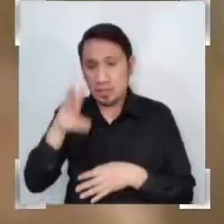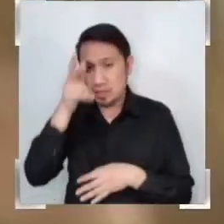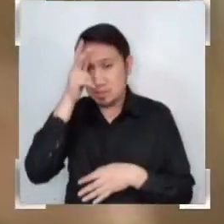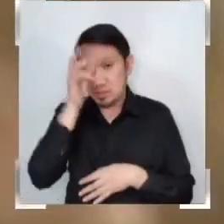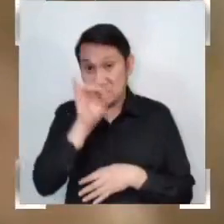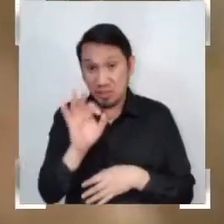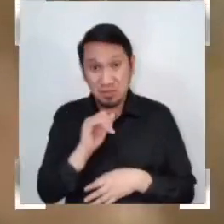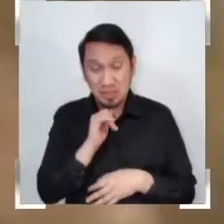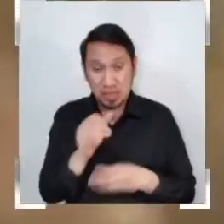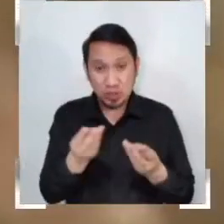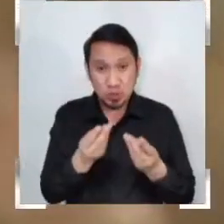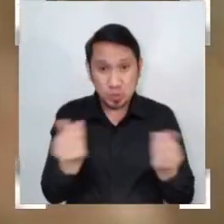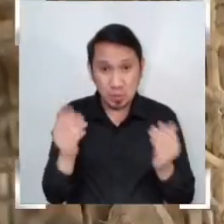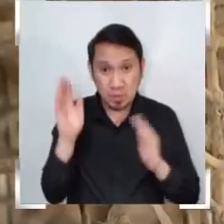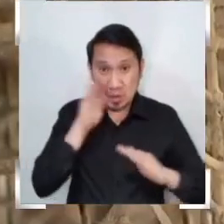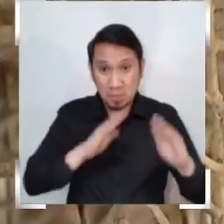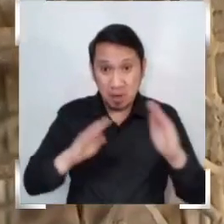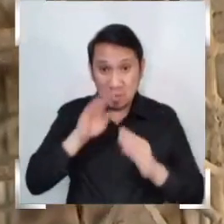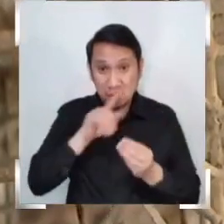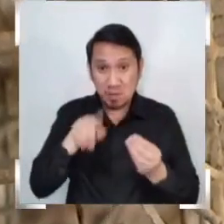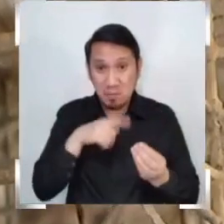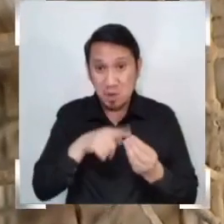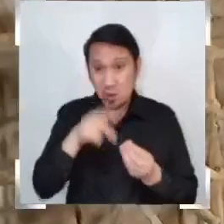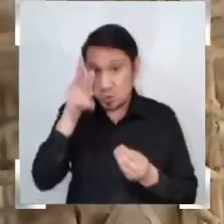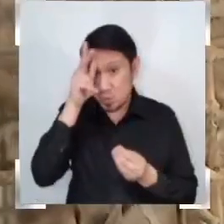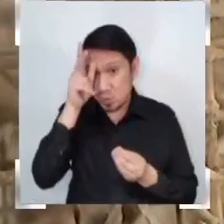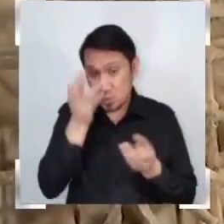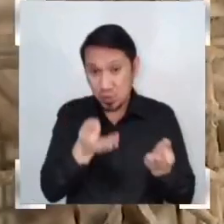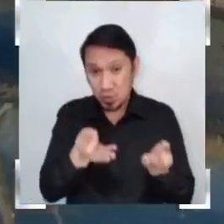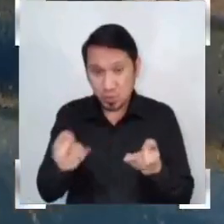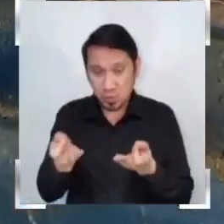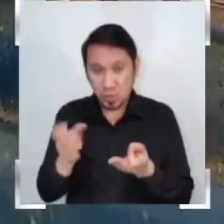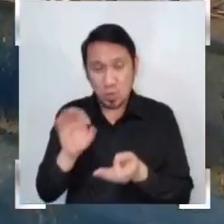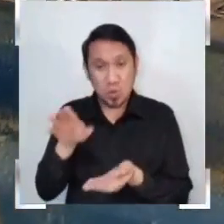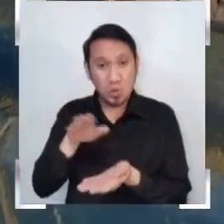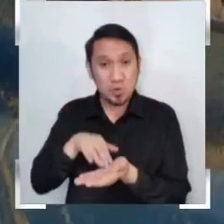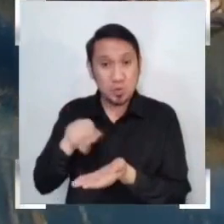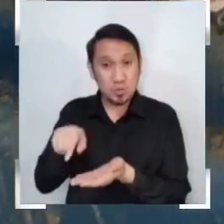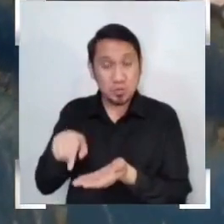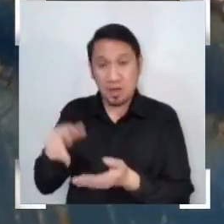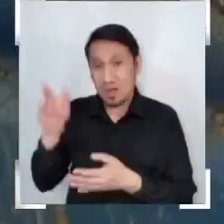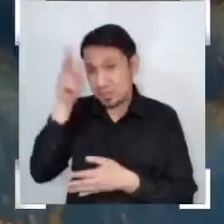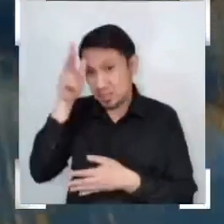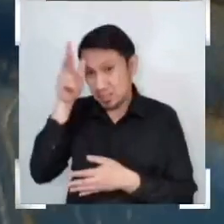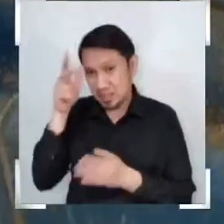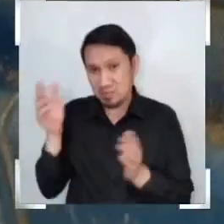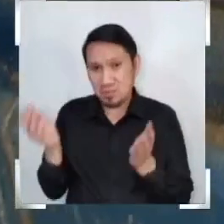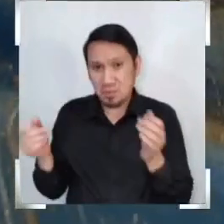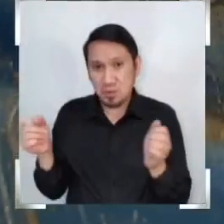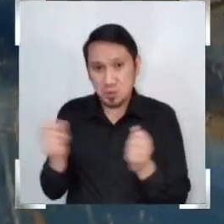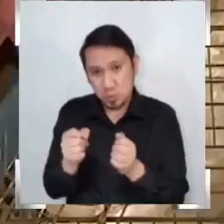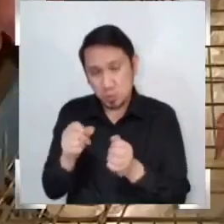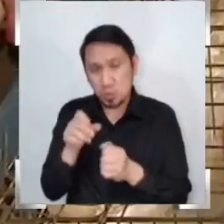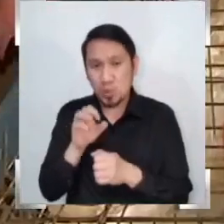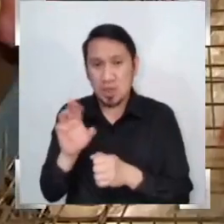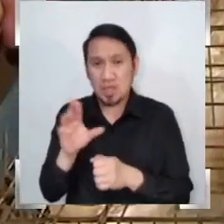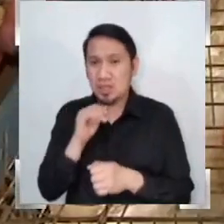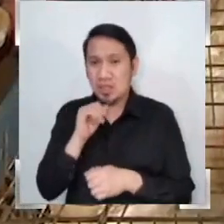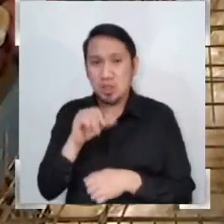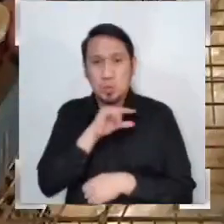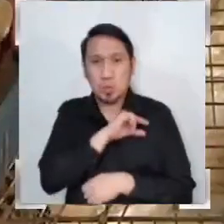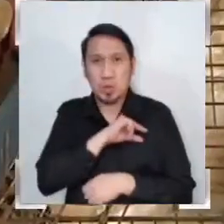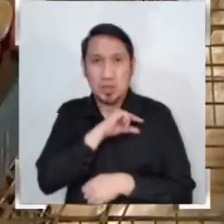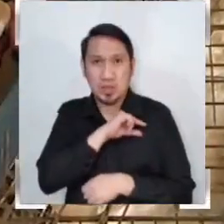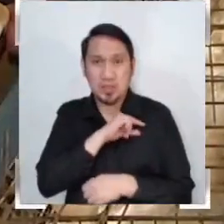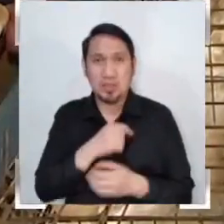tataas ang presyo ng chicken o yung chicken na binibili mo, maliit at mababa ang quality. Nakikita natin, tumaas